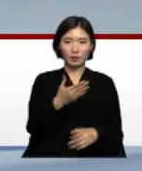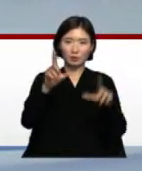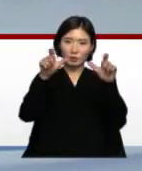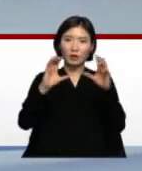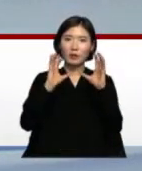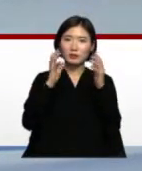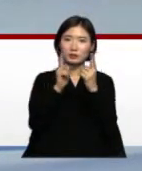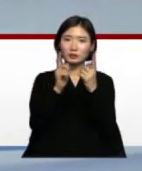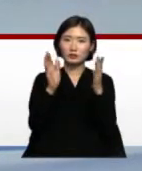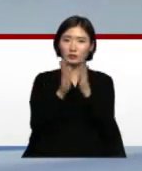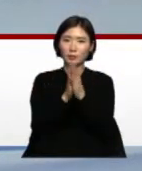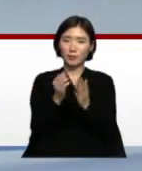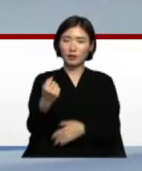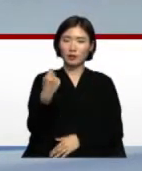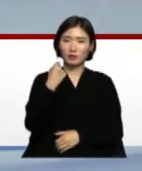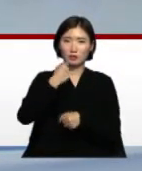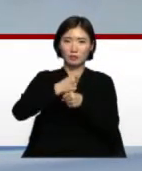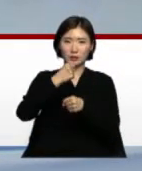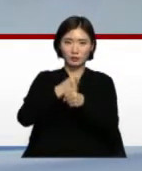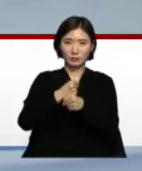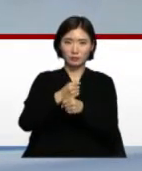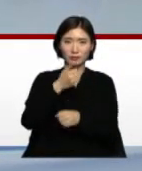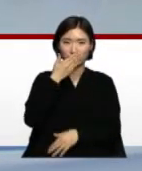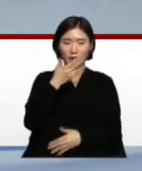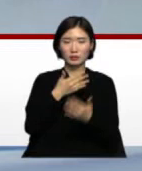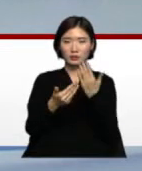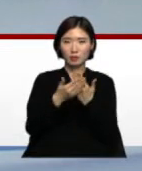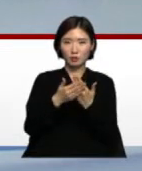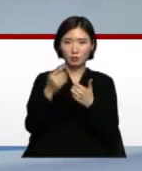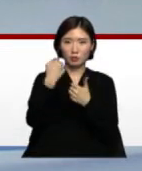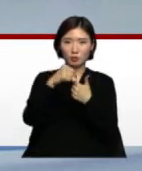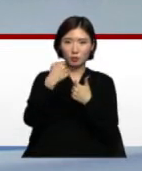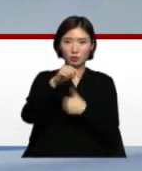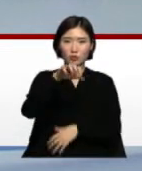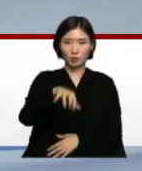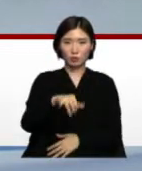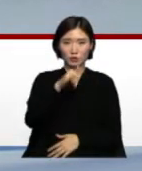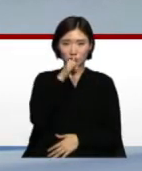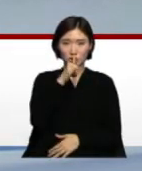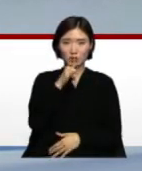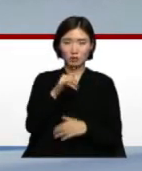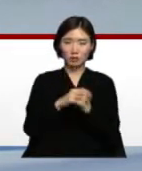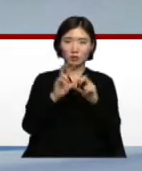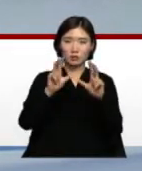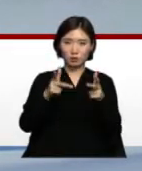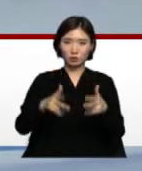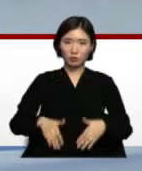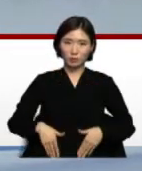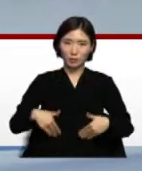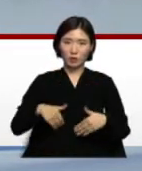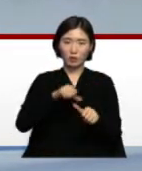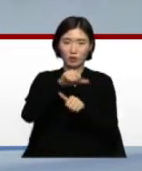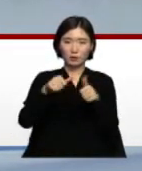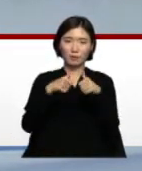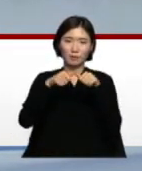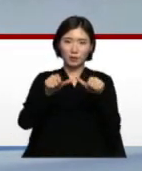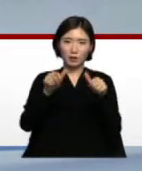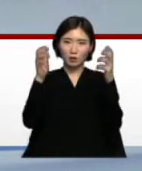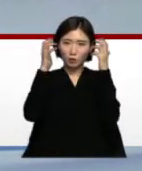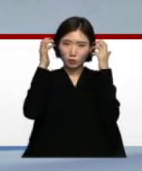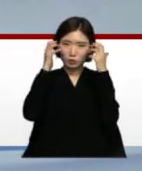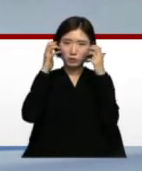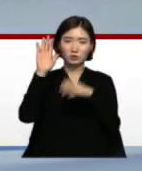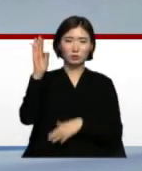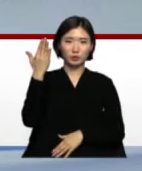강동구에는 아이들이 직접 에너지를 만들어낼 수 있는 체험 교육장이 있다고 합니다. 지구 온난화와 환경 파괴로 몸살을 앓고 있는